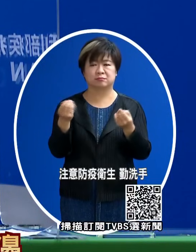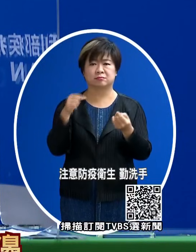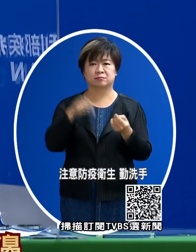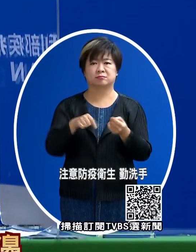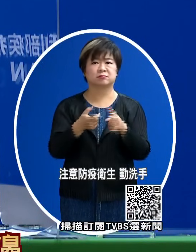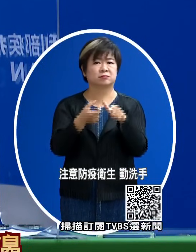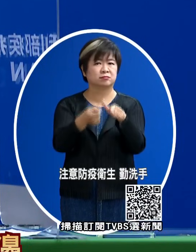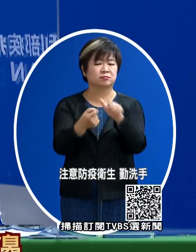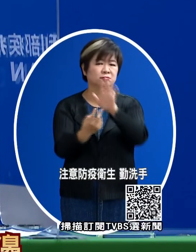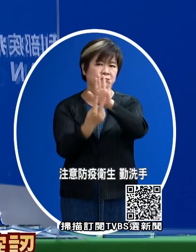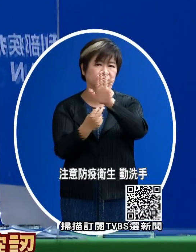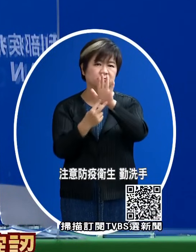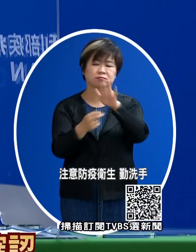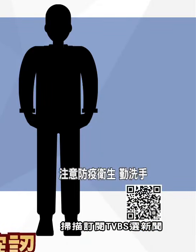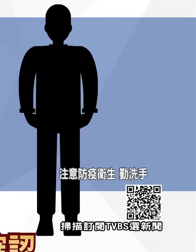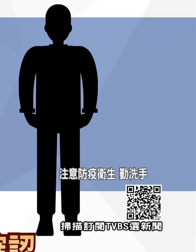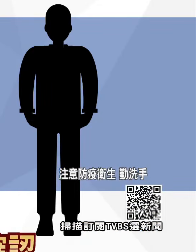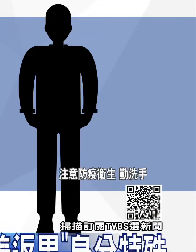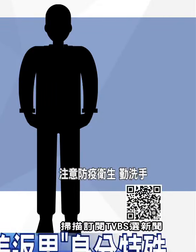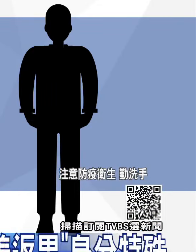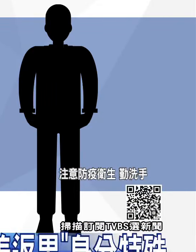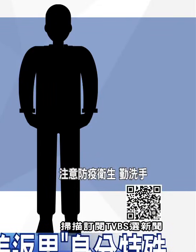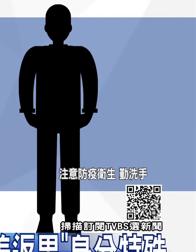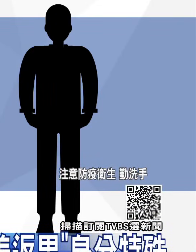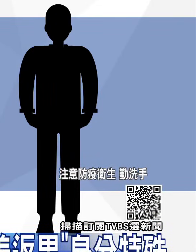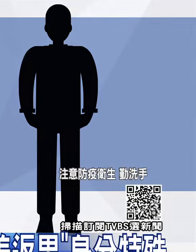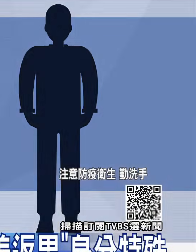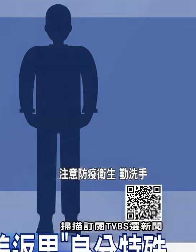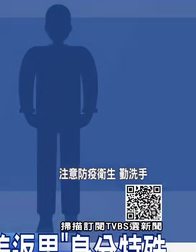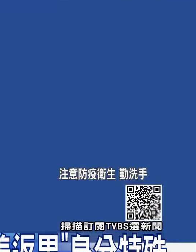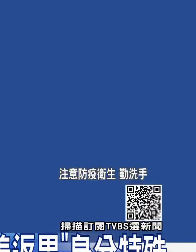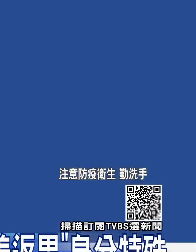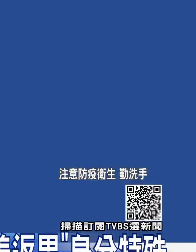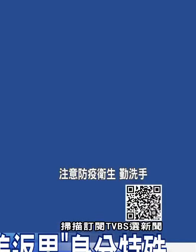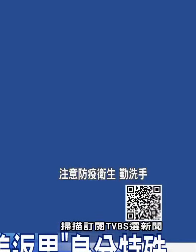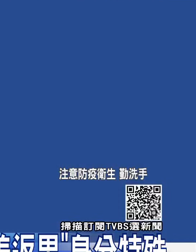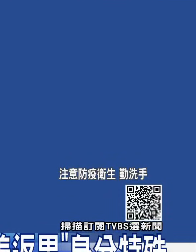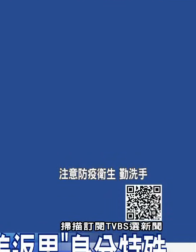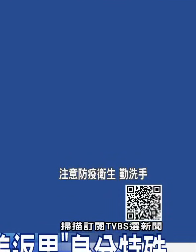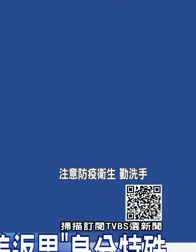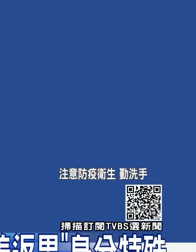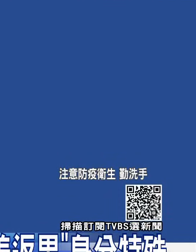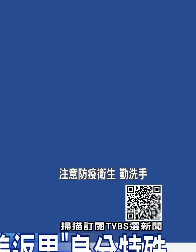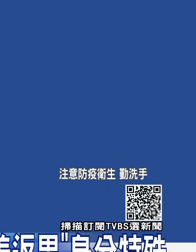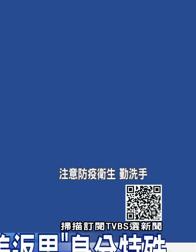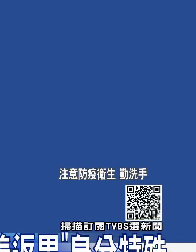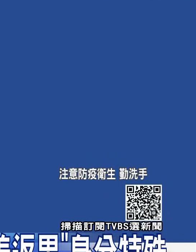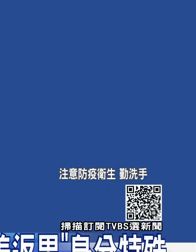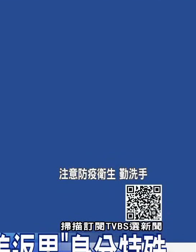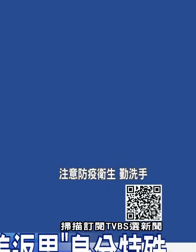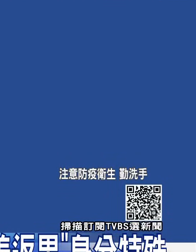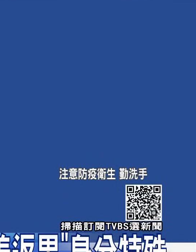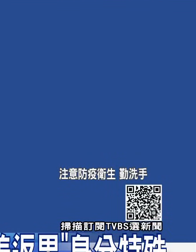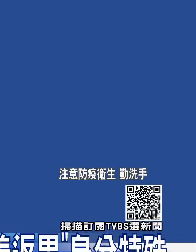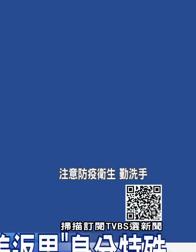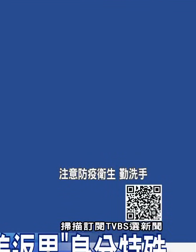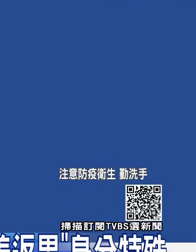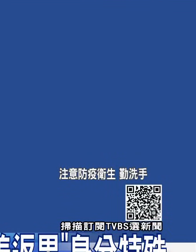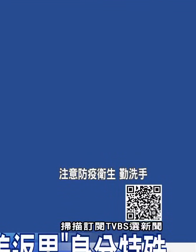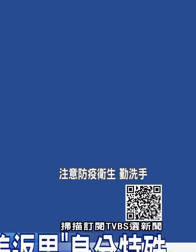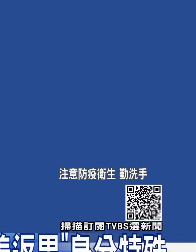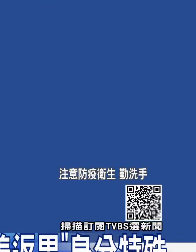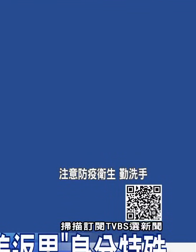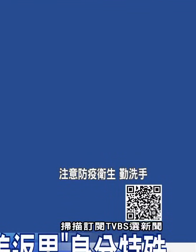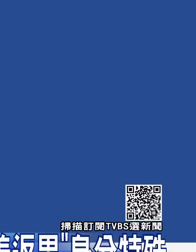边来做这方面的一个确认。 指挥中心不愿多说的这一位新增境外确诊个案16448正是60多岁男